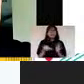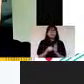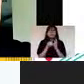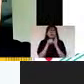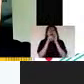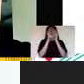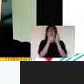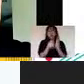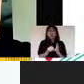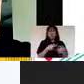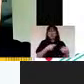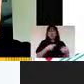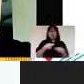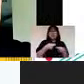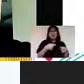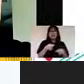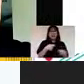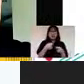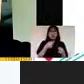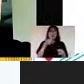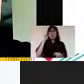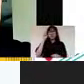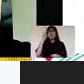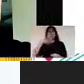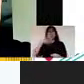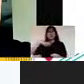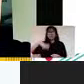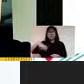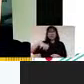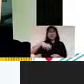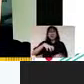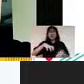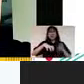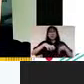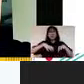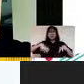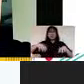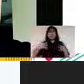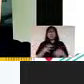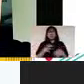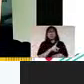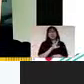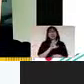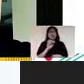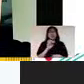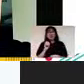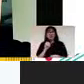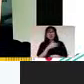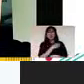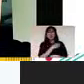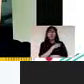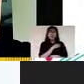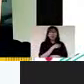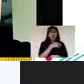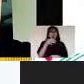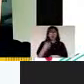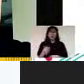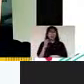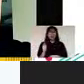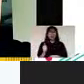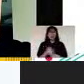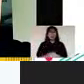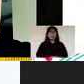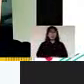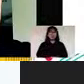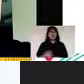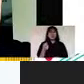transaksi pemerintahan daerah di 100 pemerintahan kabupaten dan kota. Nah, saya kira bisa dibayangkan